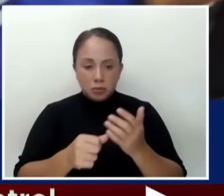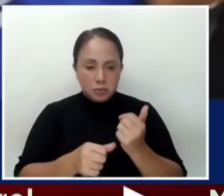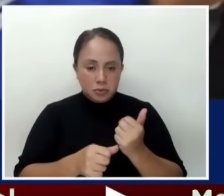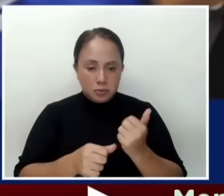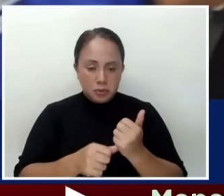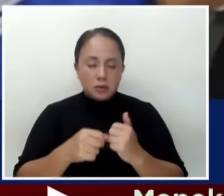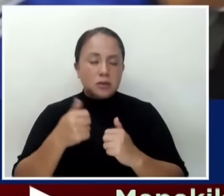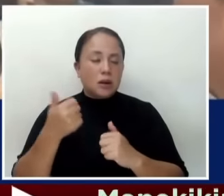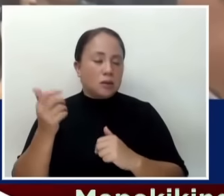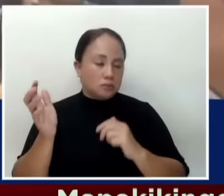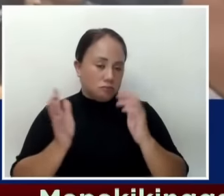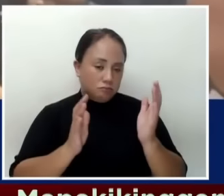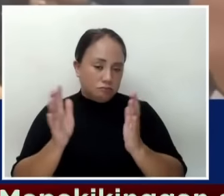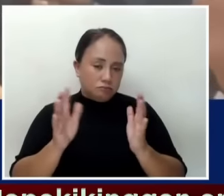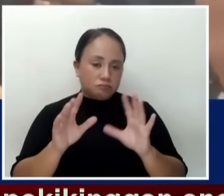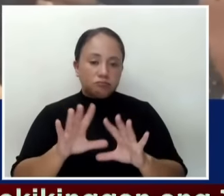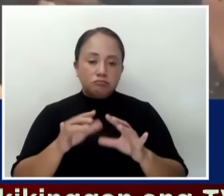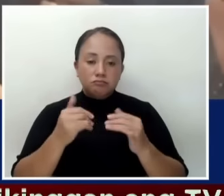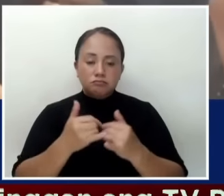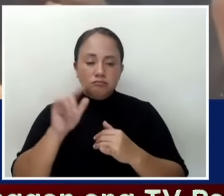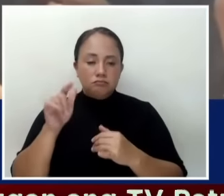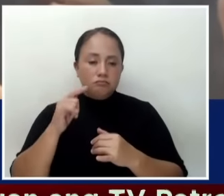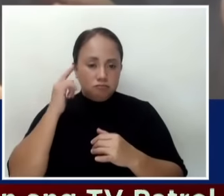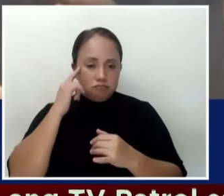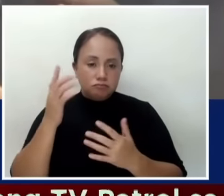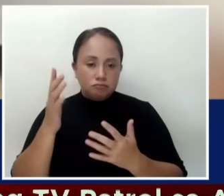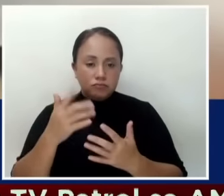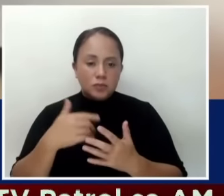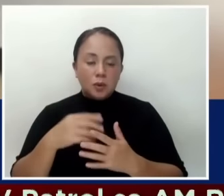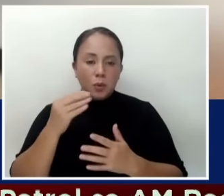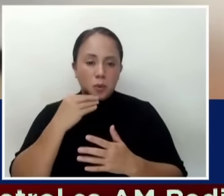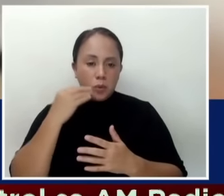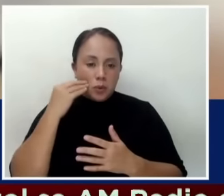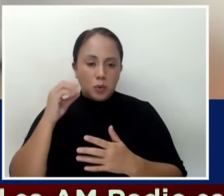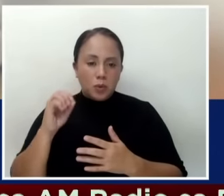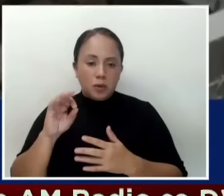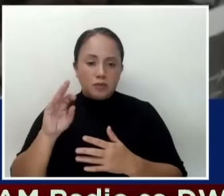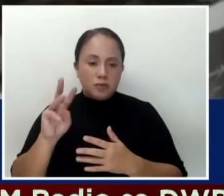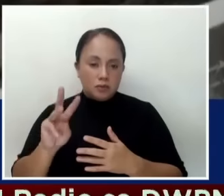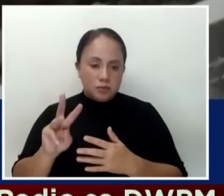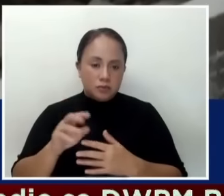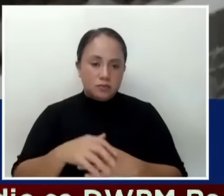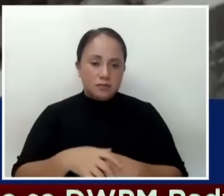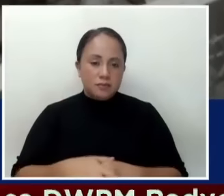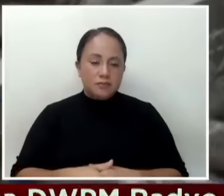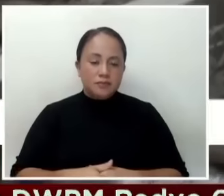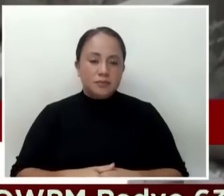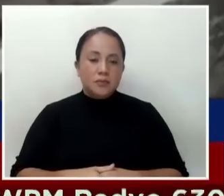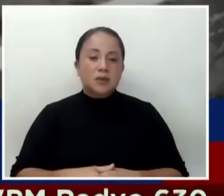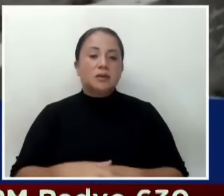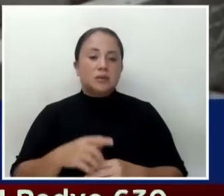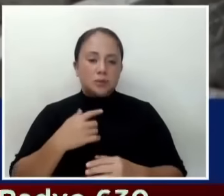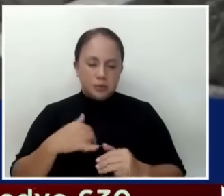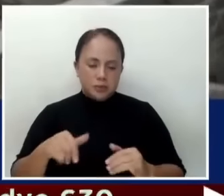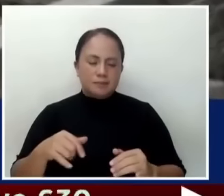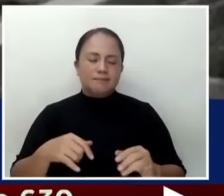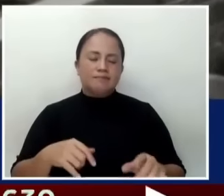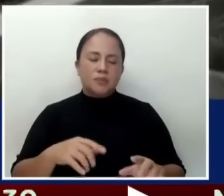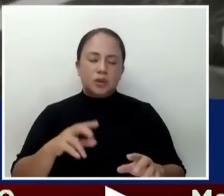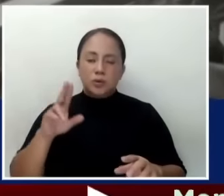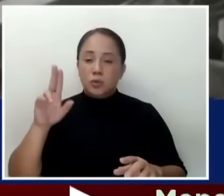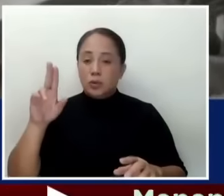serbisyo mula sa mga ahensya ng gobyerno ang mga umuuwing OFW. Samantala, kinondena ng